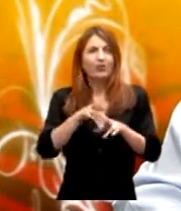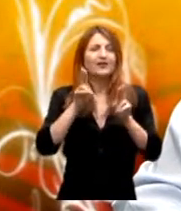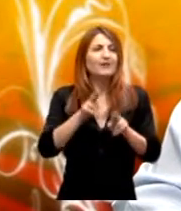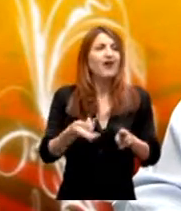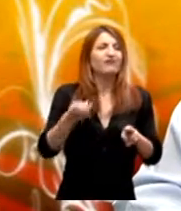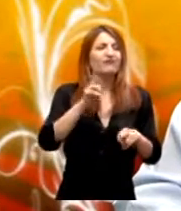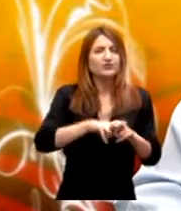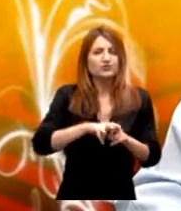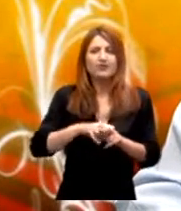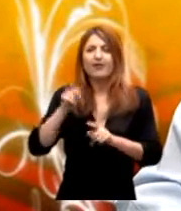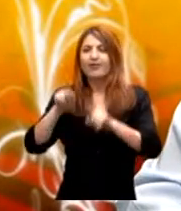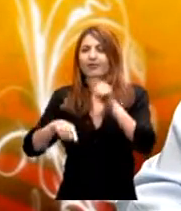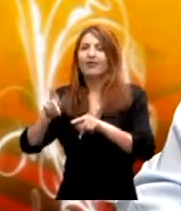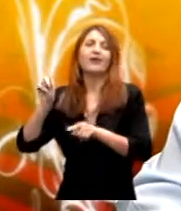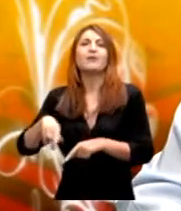drugi manju